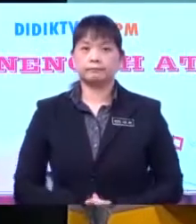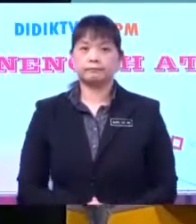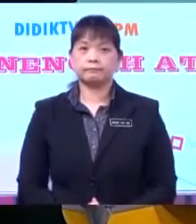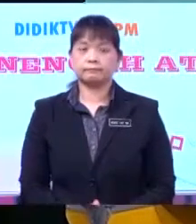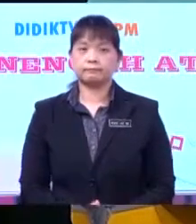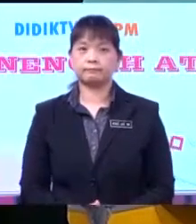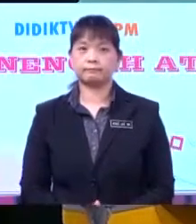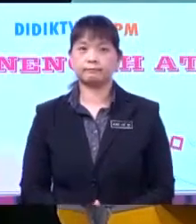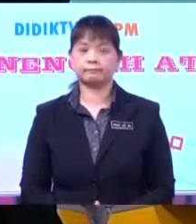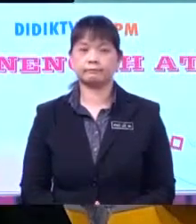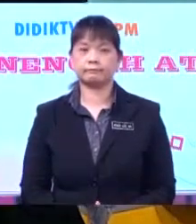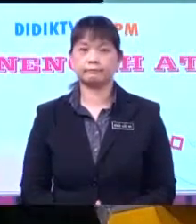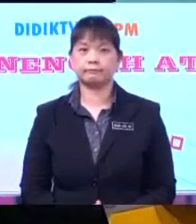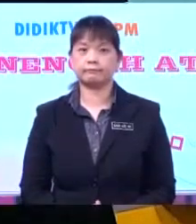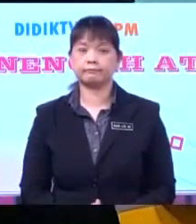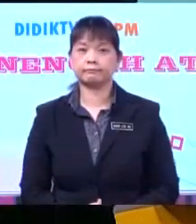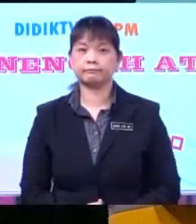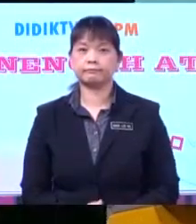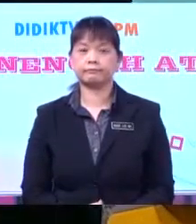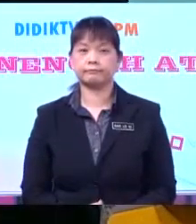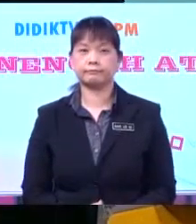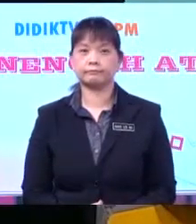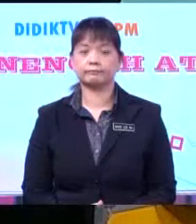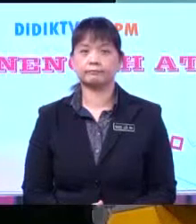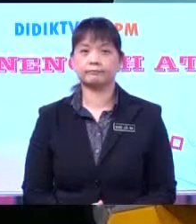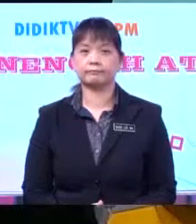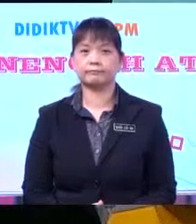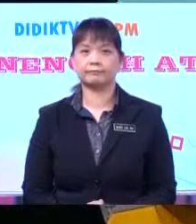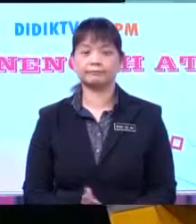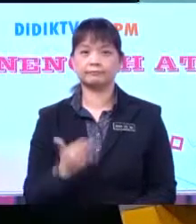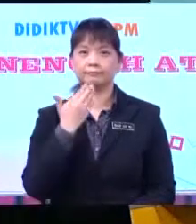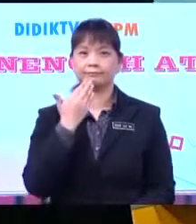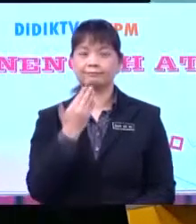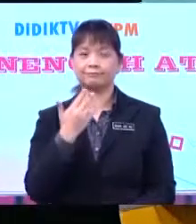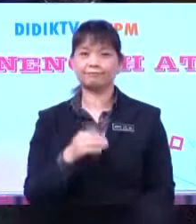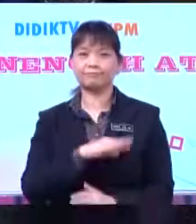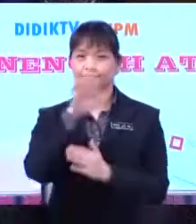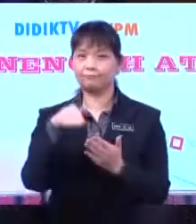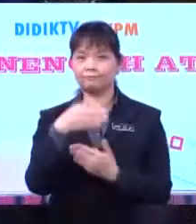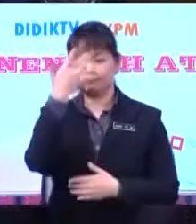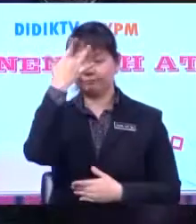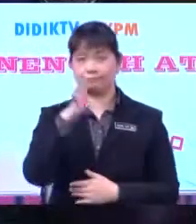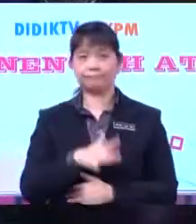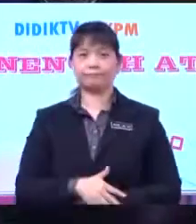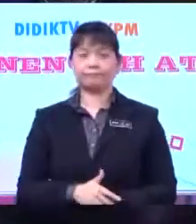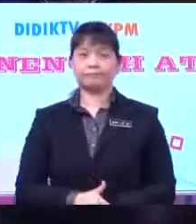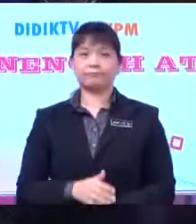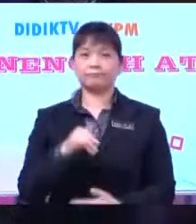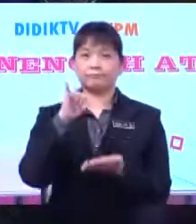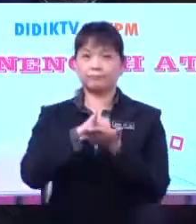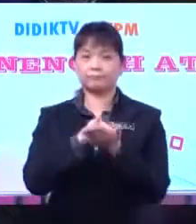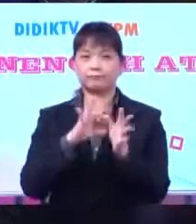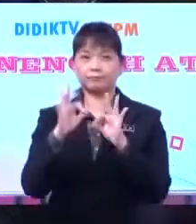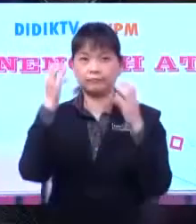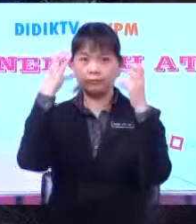ora ini semuanya perlu tahu jadi makasih Tuh semua bijak naik itu dia jadi itu penjelasan sagu